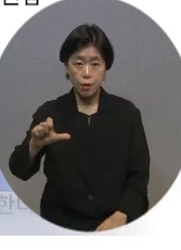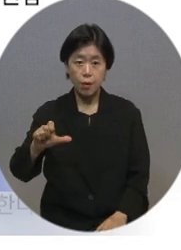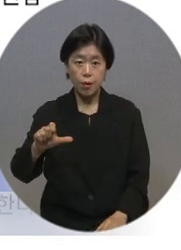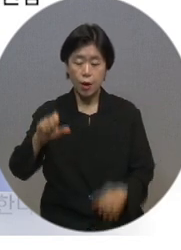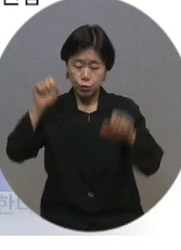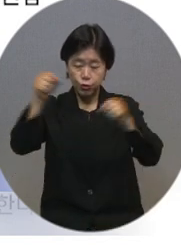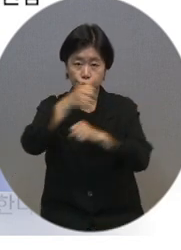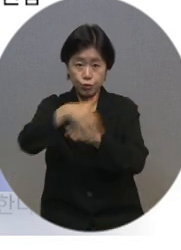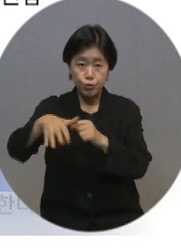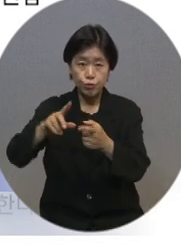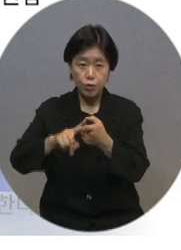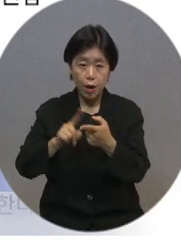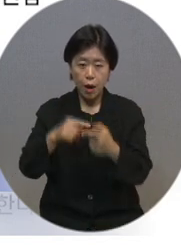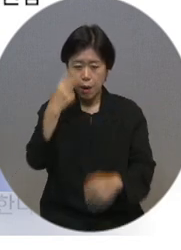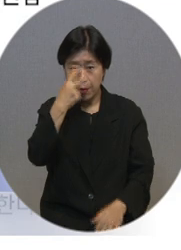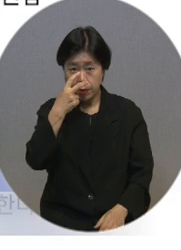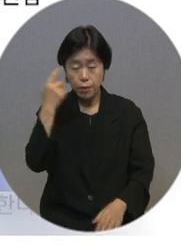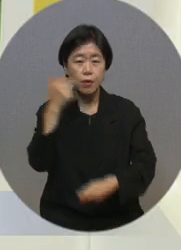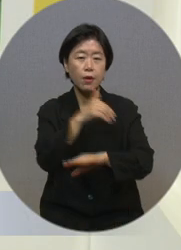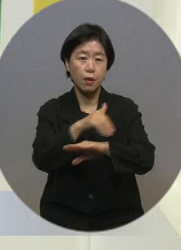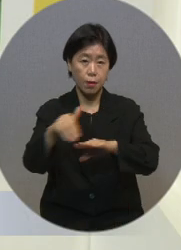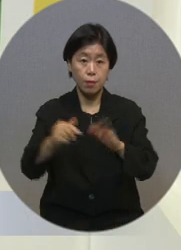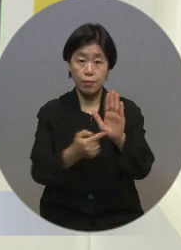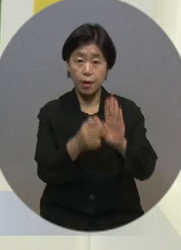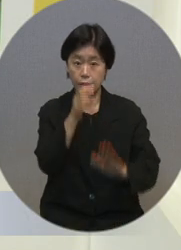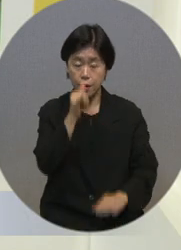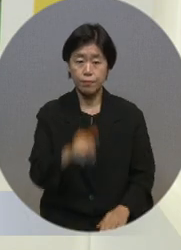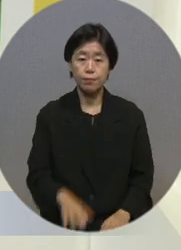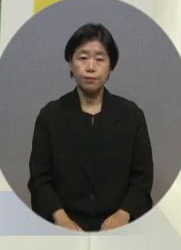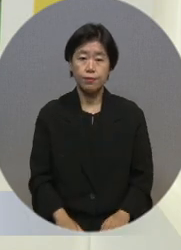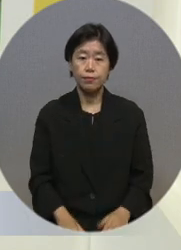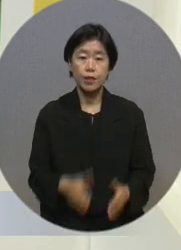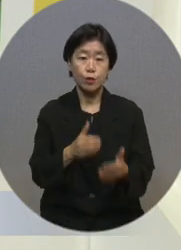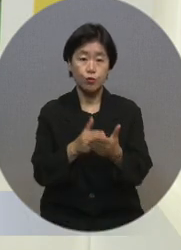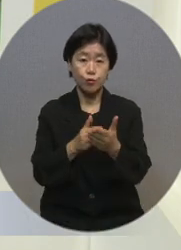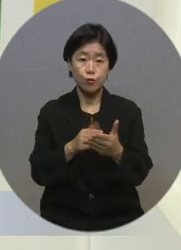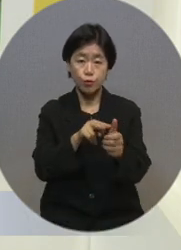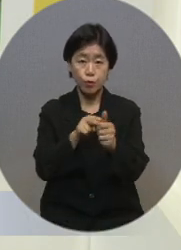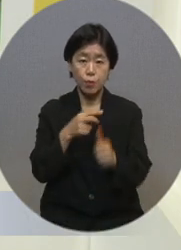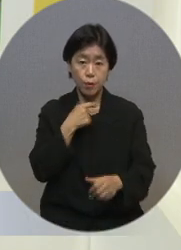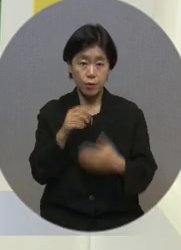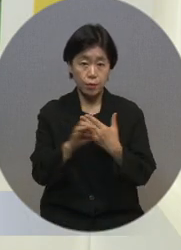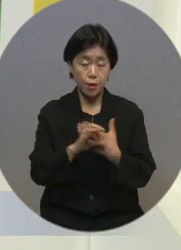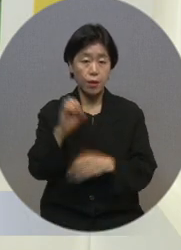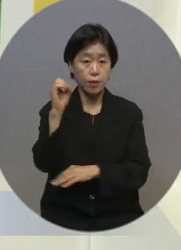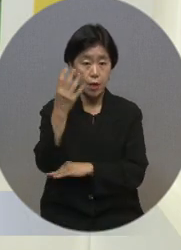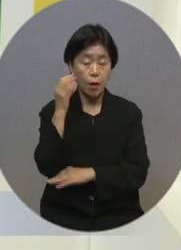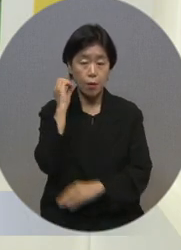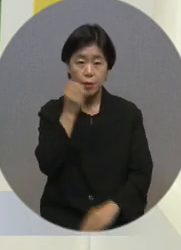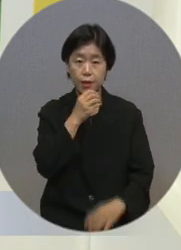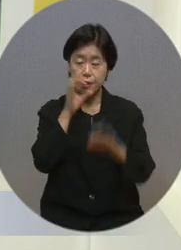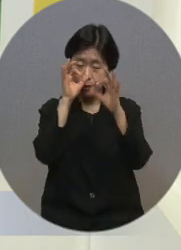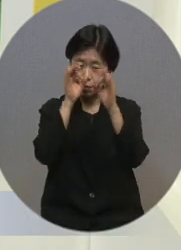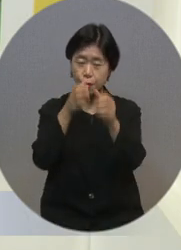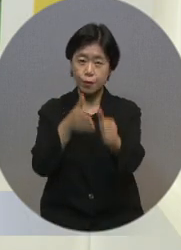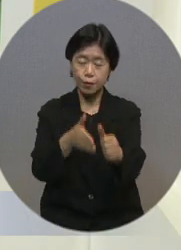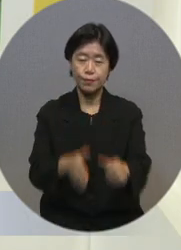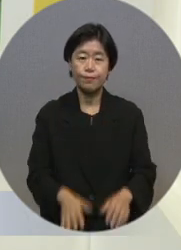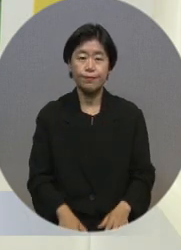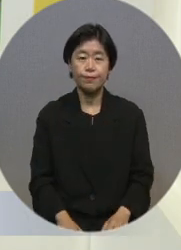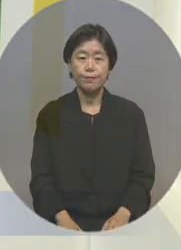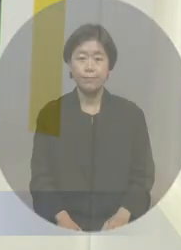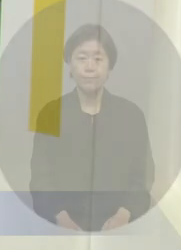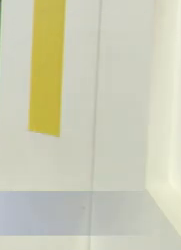진행할 예정이라고 언급 더 자세한 뉴스는 장애인 신문과 웰페어 뉴스 홈페이지를 통해 확인할 수